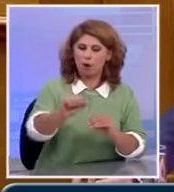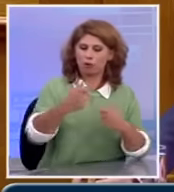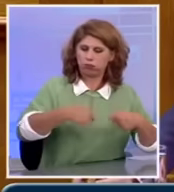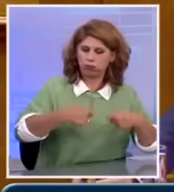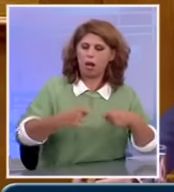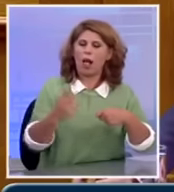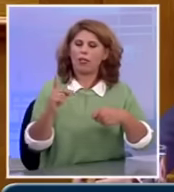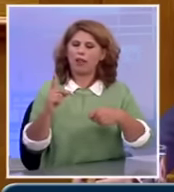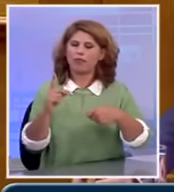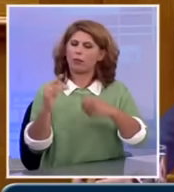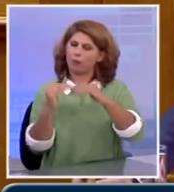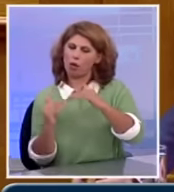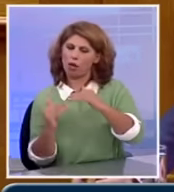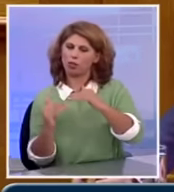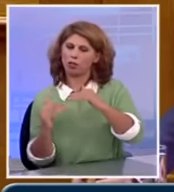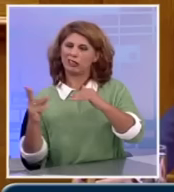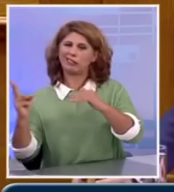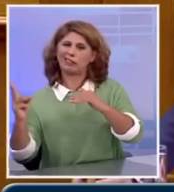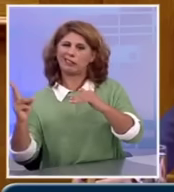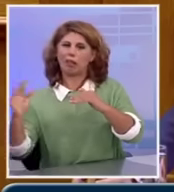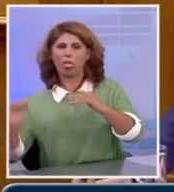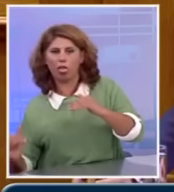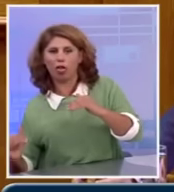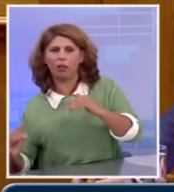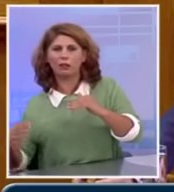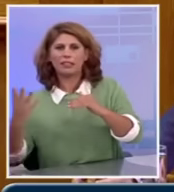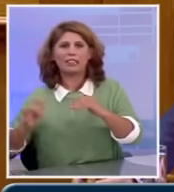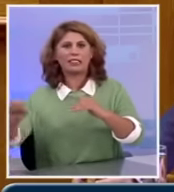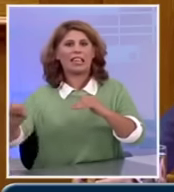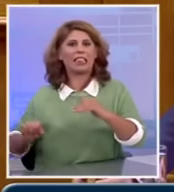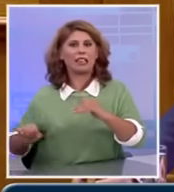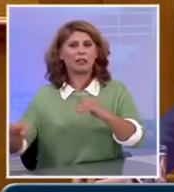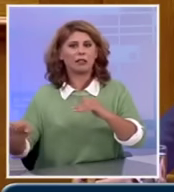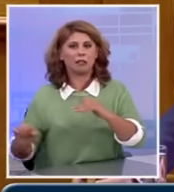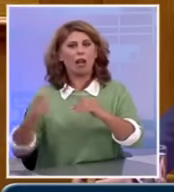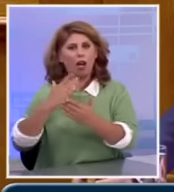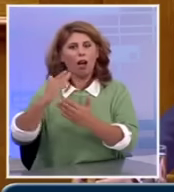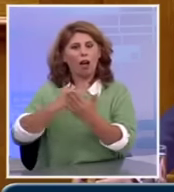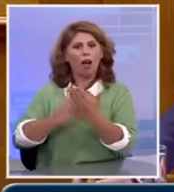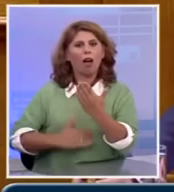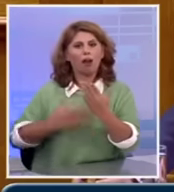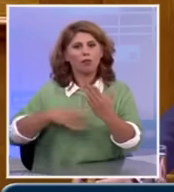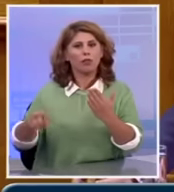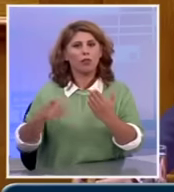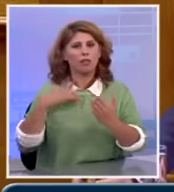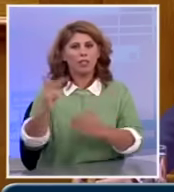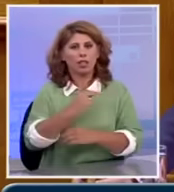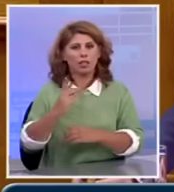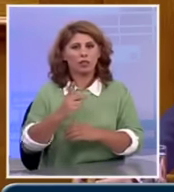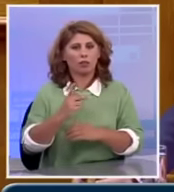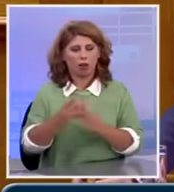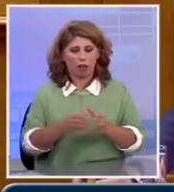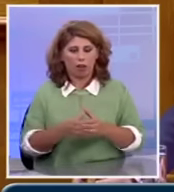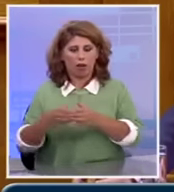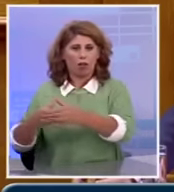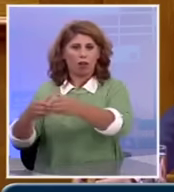είναι μια κοινωνία κατακερματισμένη διχασμένη όπου ο καθένας για τον εαυτό